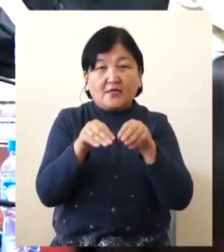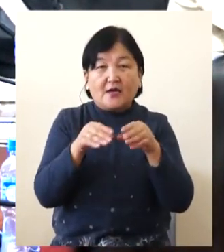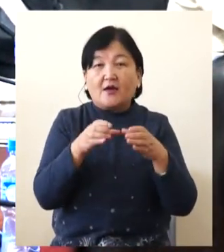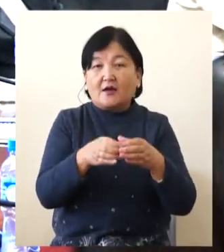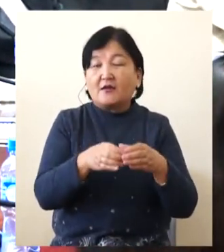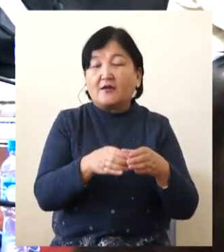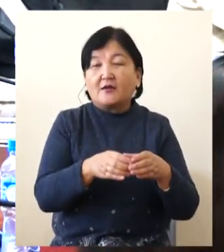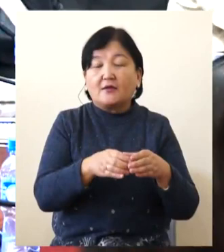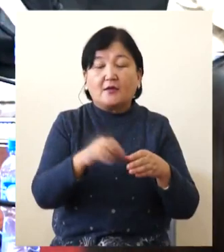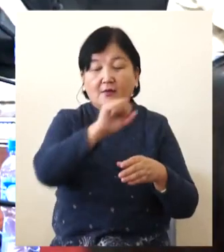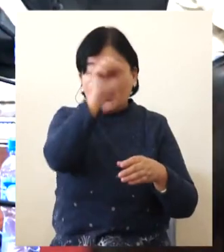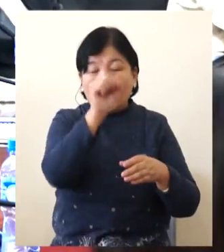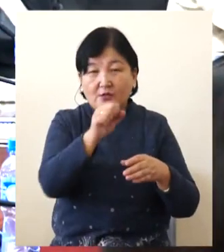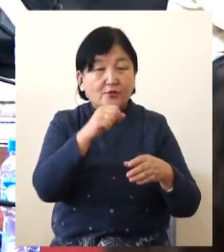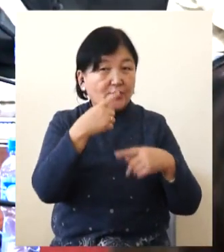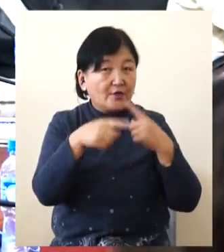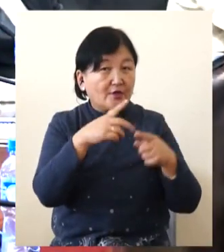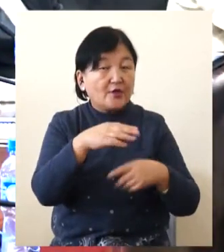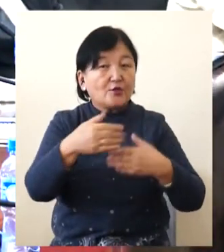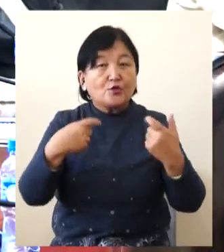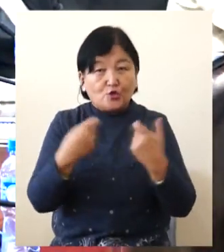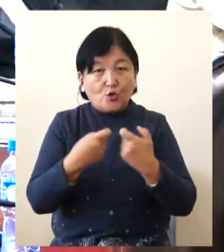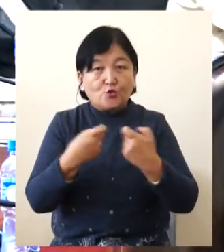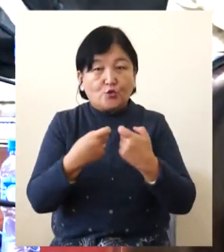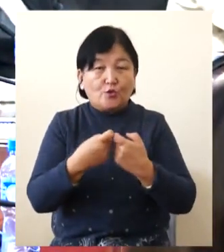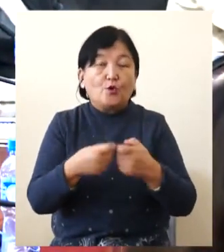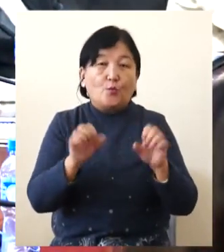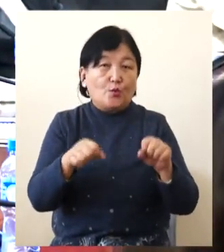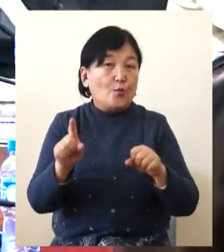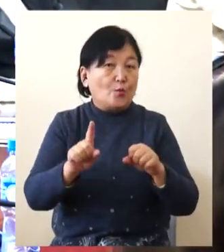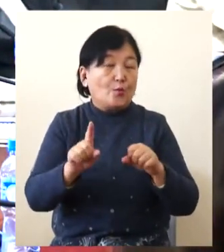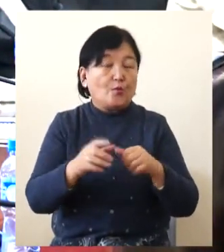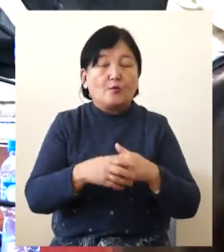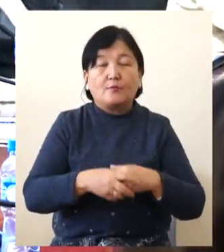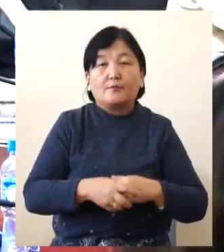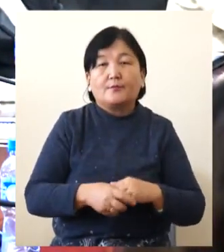ч юм уу ийм их асуудал явуулчих юм зохицуулах гэж болох юм бол